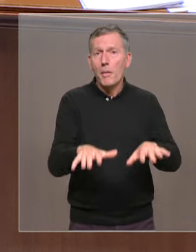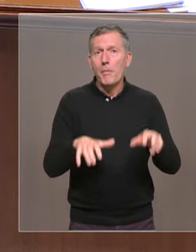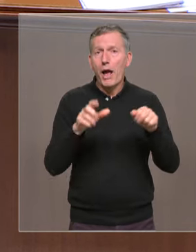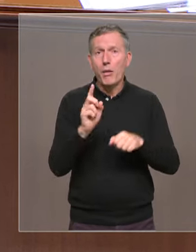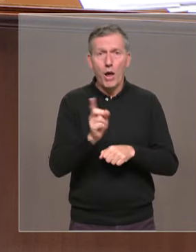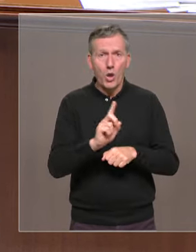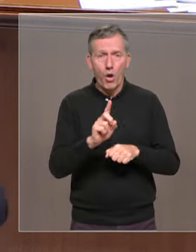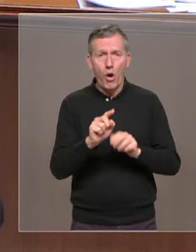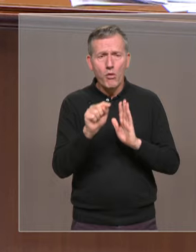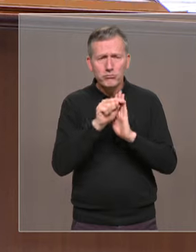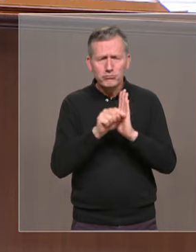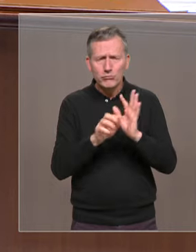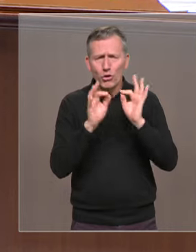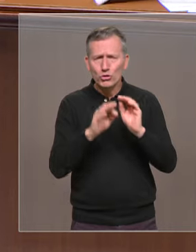stricte,